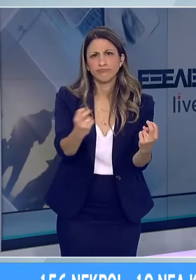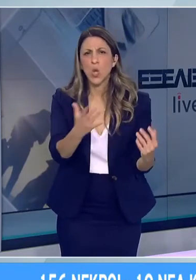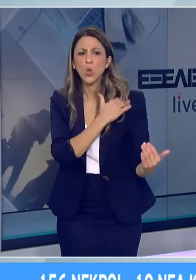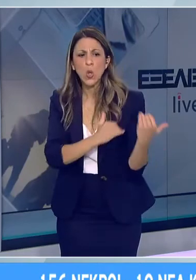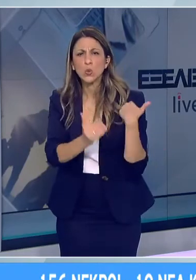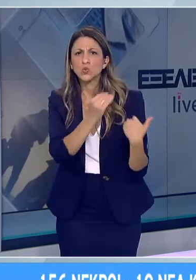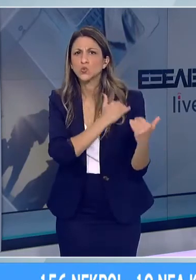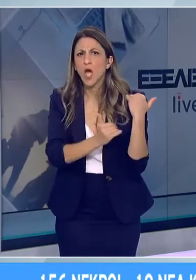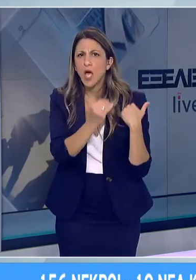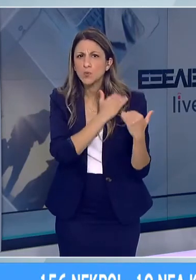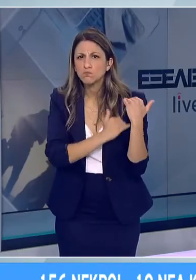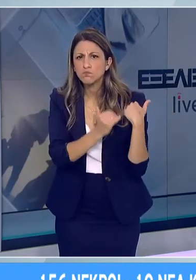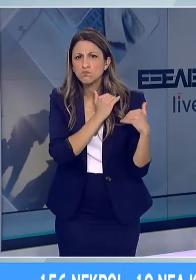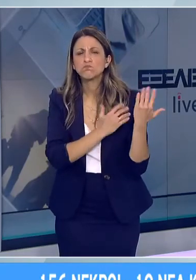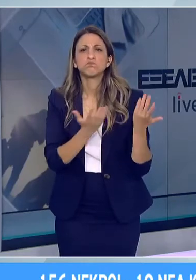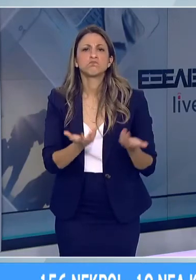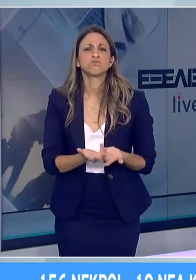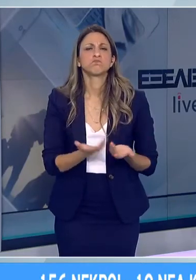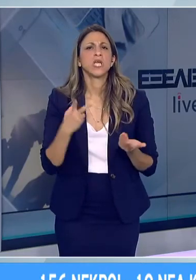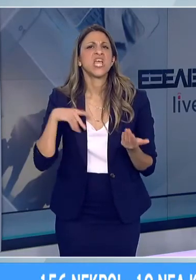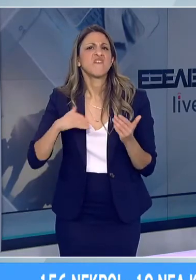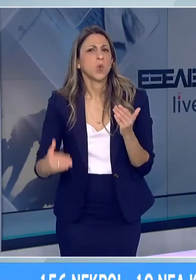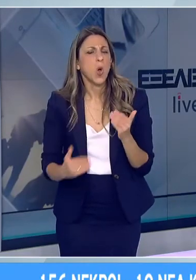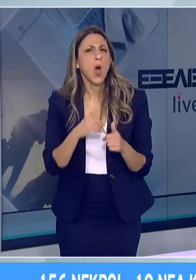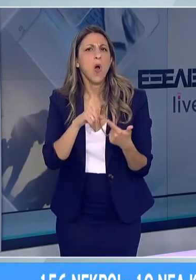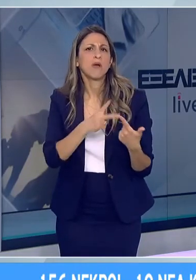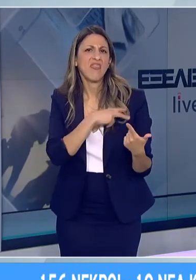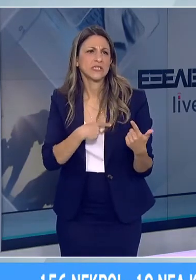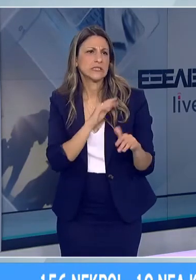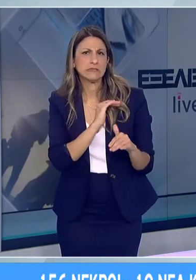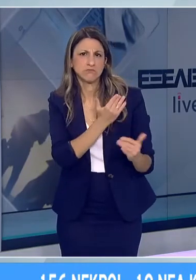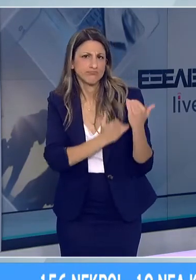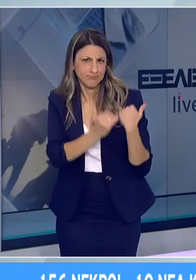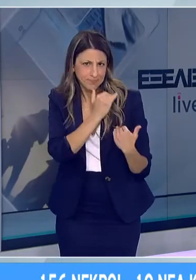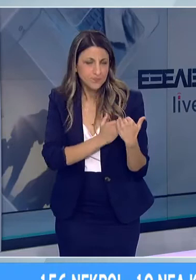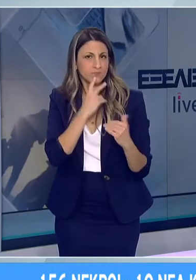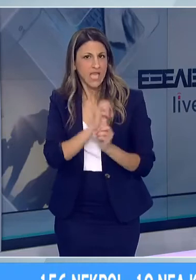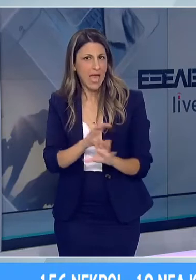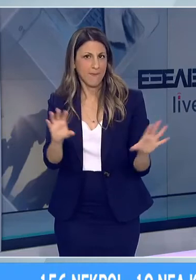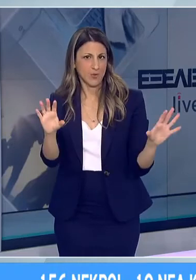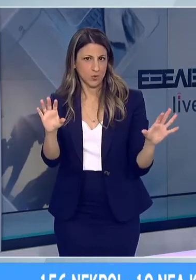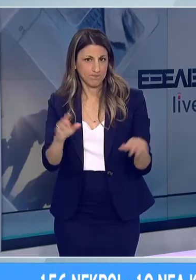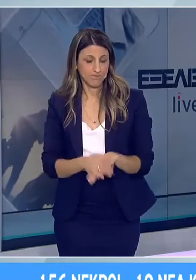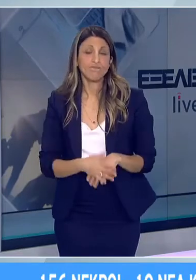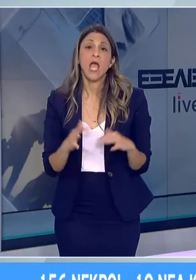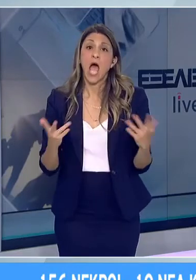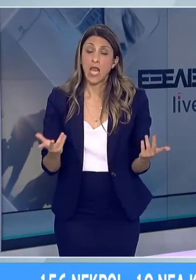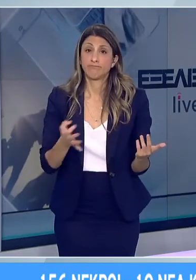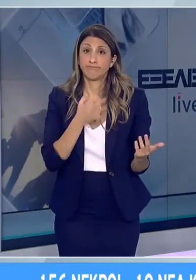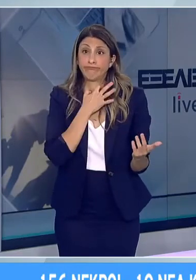ρωτούσαν ερωτήσεις προς τον Υφυπουργό και τον καθηγητή και γινόταν η σχετική ενημέρωση. Λόγω των εκτάκτων